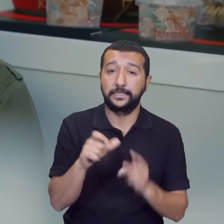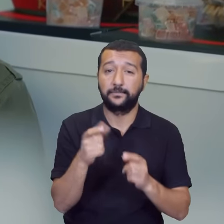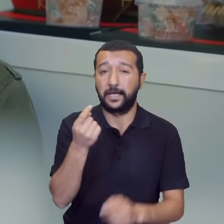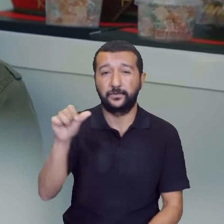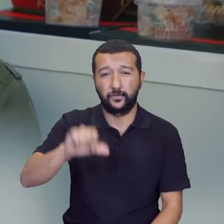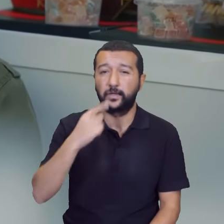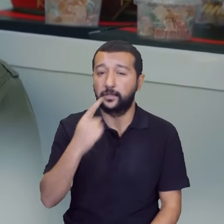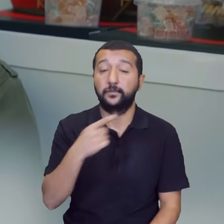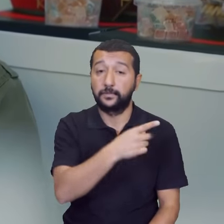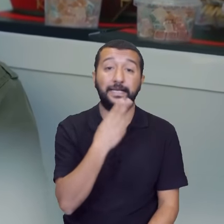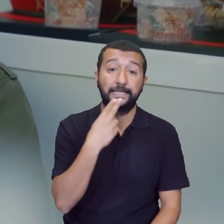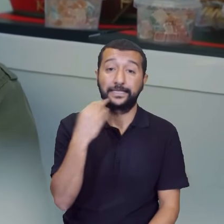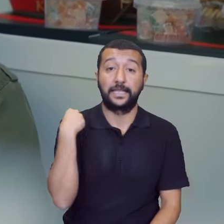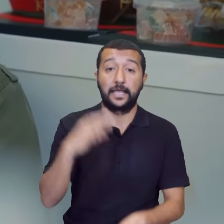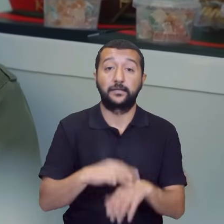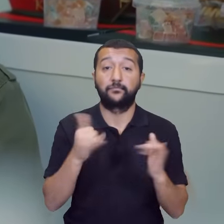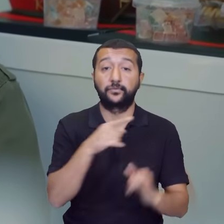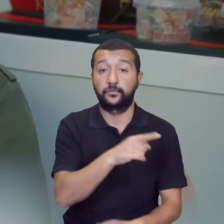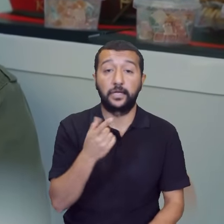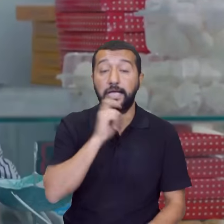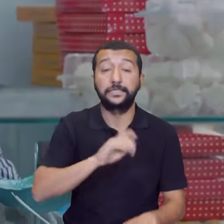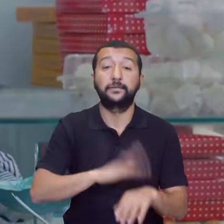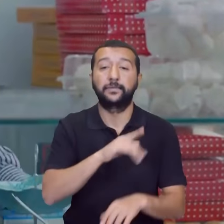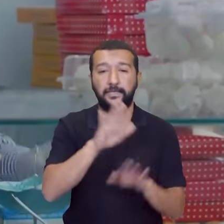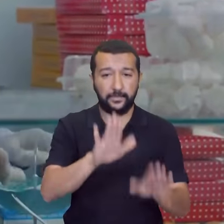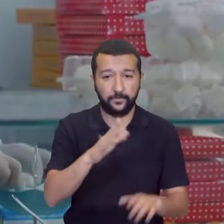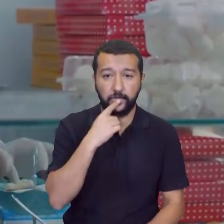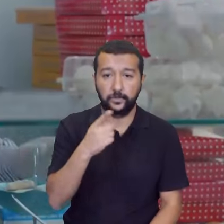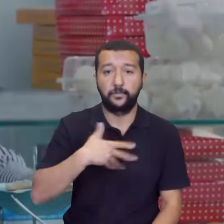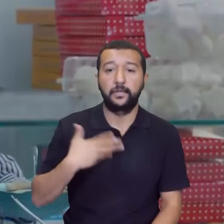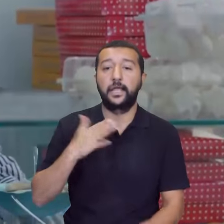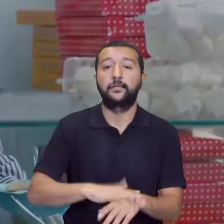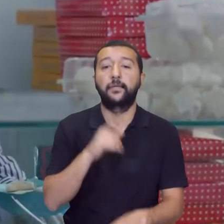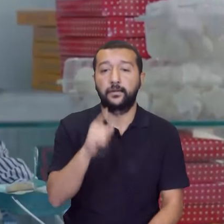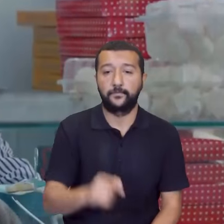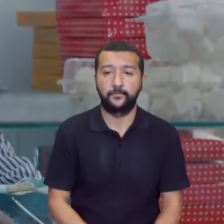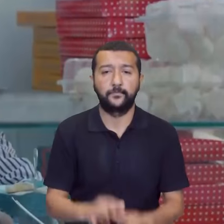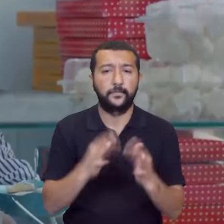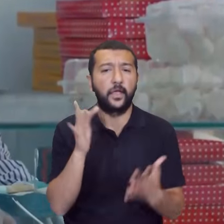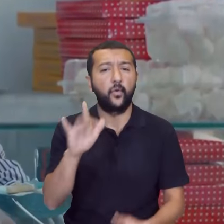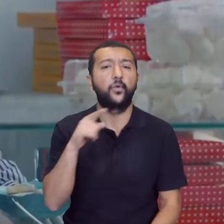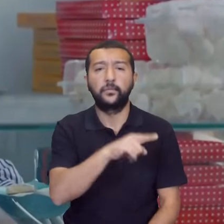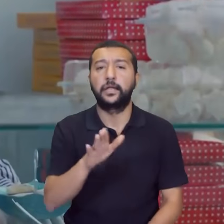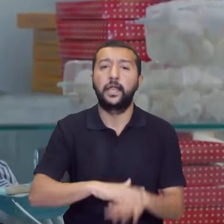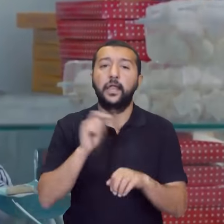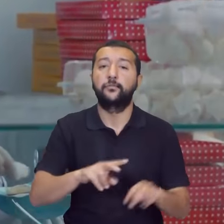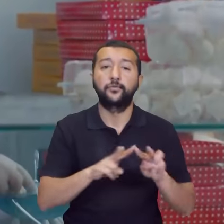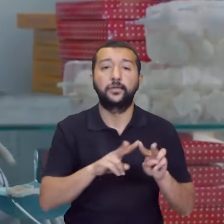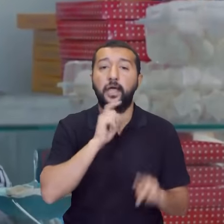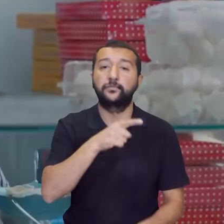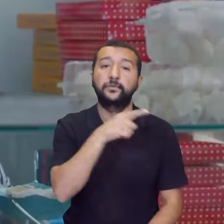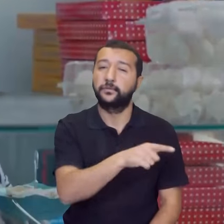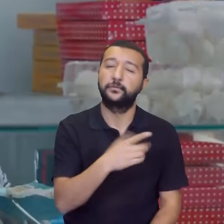az koy gözünü seveyim. Bak kadın yeni hastaneden çıktı. Dokunmasın sonra. Tamam be tamam. Sen merak etme de. Ne golüymüş bu? Ne yapıyormuş Metin o